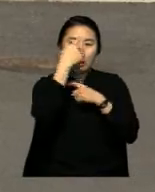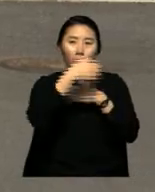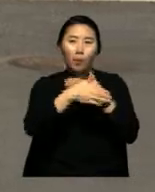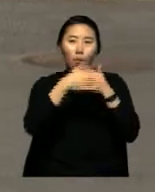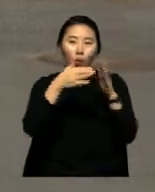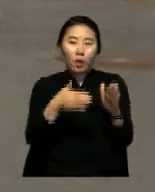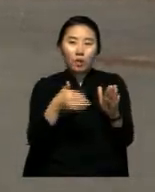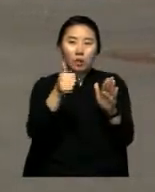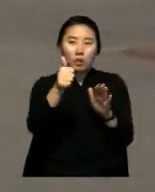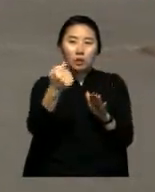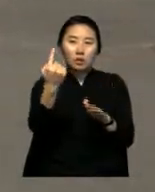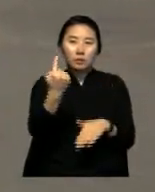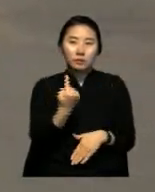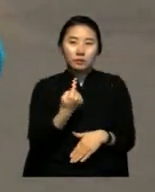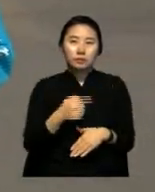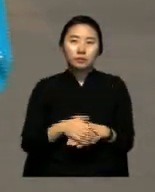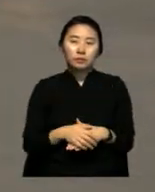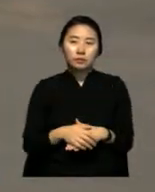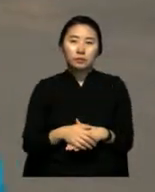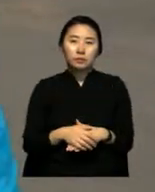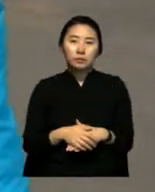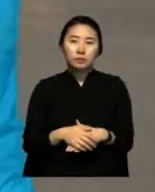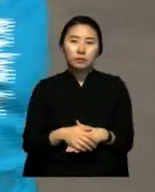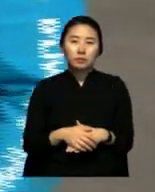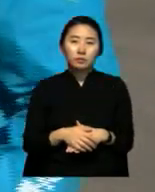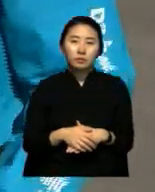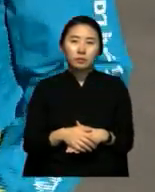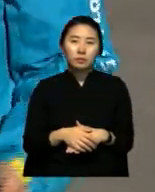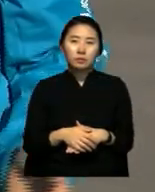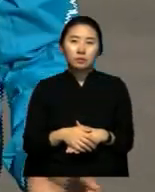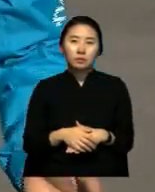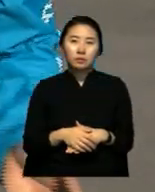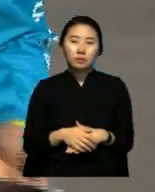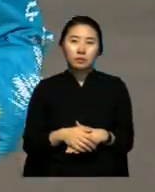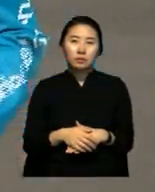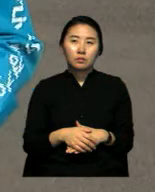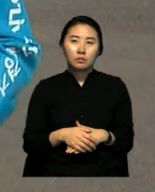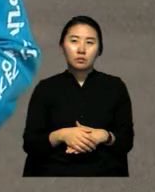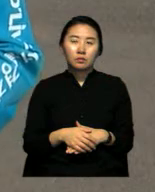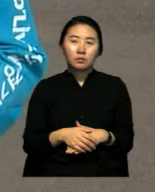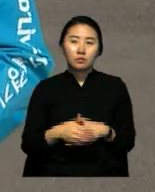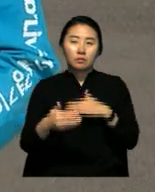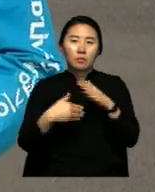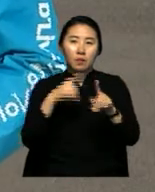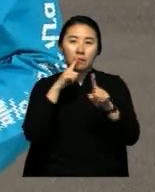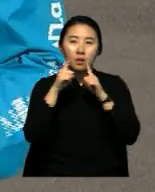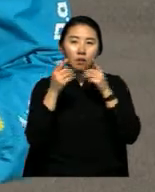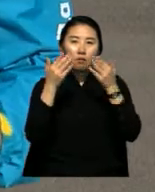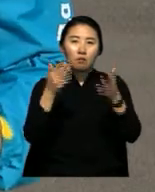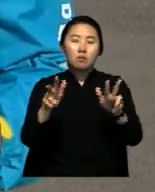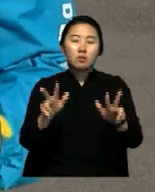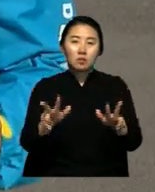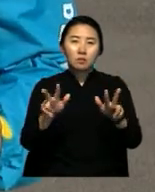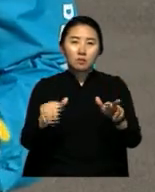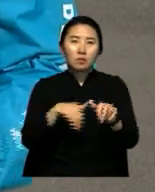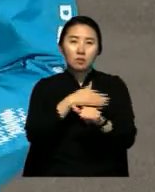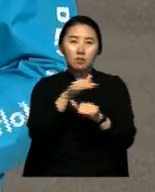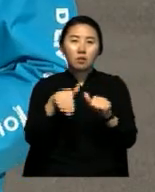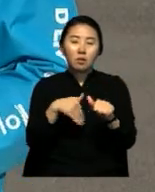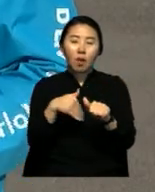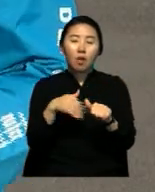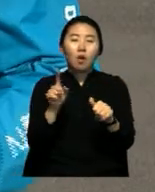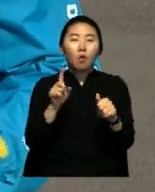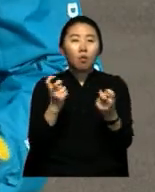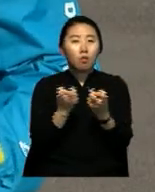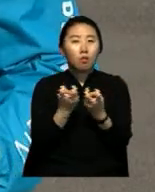있습니다. 안녕하십니까? 예, 안녕하세요. 자, 가까이 오시죠. 예. 네. 앞서도 말씀을 드렸지만 현재 이 사태가